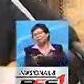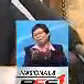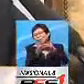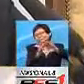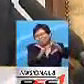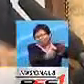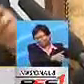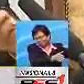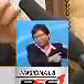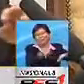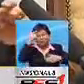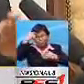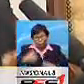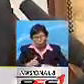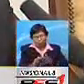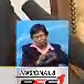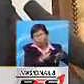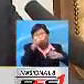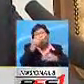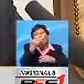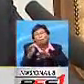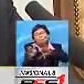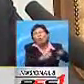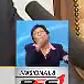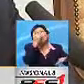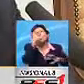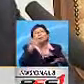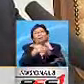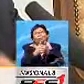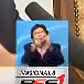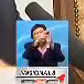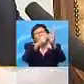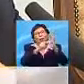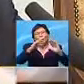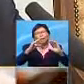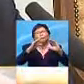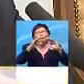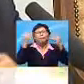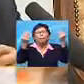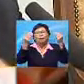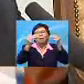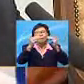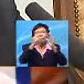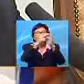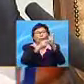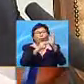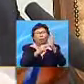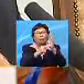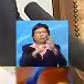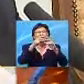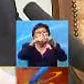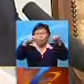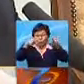Jelas Tan Sri Pandikar, keputusan menolak usul tersebut adalah berdasarkan peraturan Majlis Mesyuarat Dewan Rakyat.